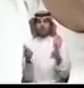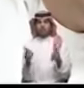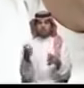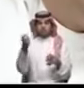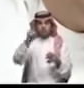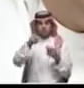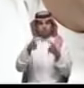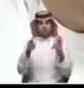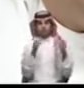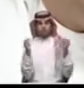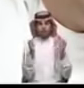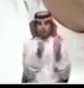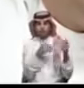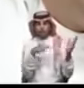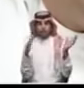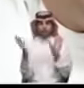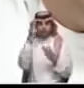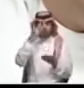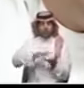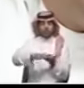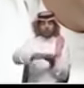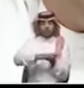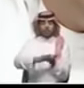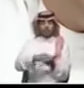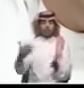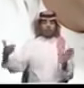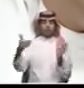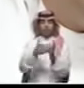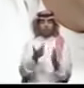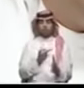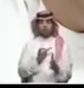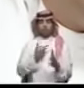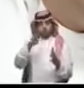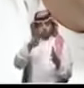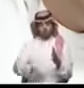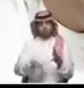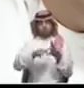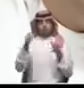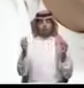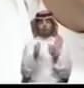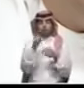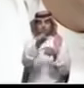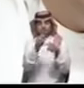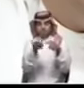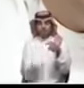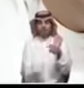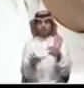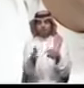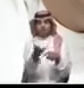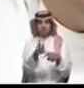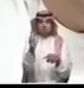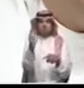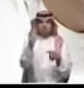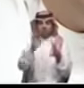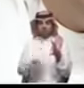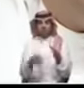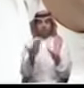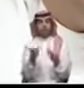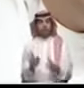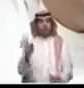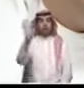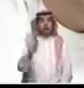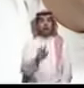يوم غد وتؤثر على أجواء المملكة حتى يوم الثلاثاء قد تساهم في انخفاض معدلات درجات الحرارة إلى ما دون الصفر، خاصة على